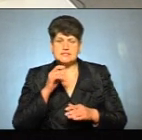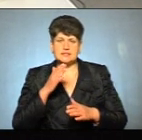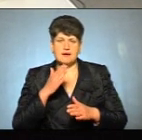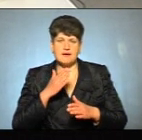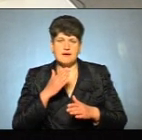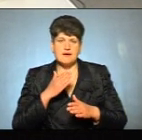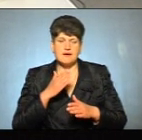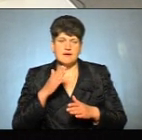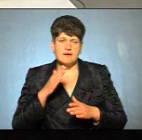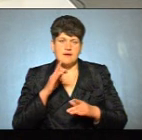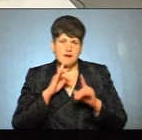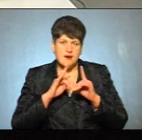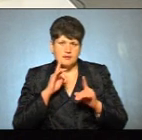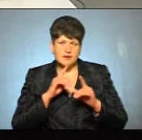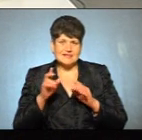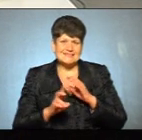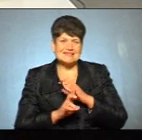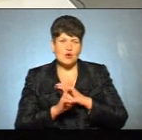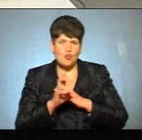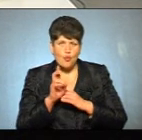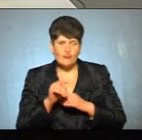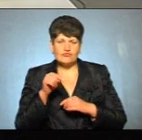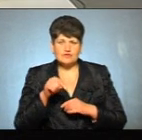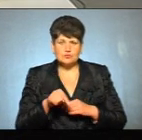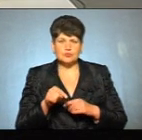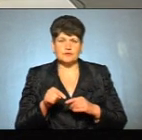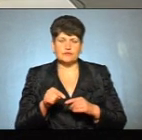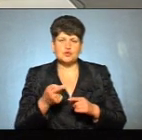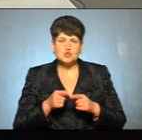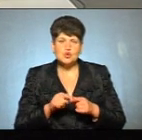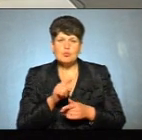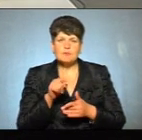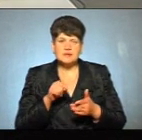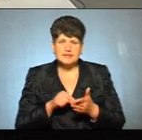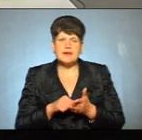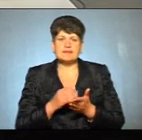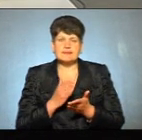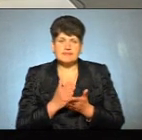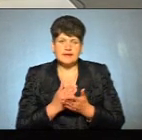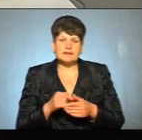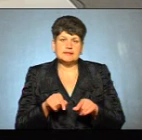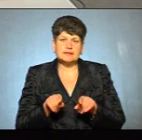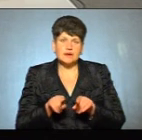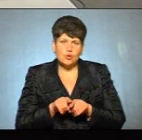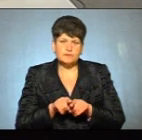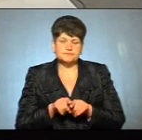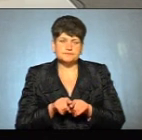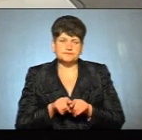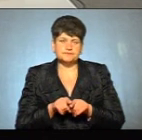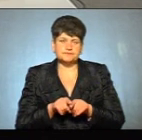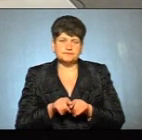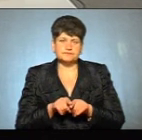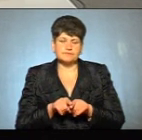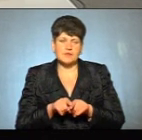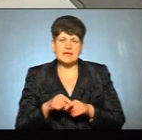релігійних організацій у цьому питанні є, значить, таким монолітом.